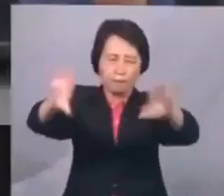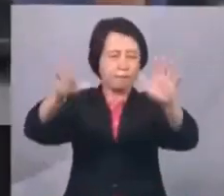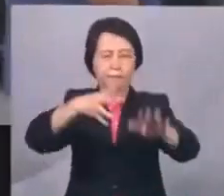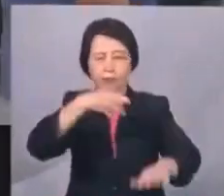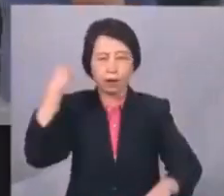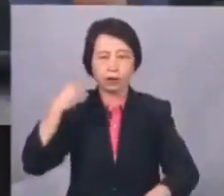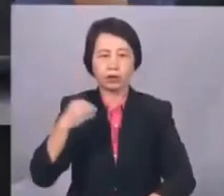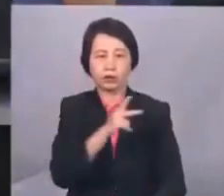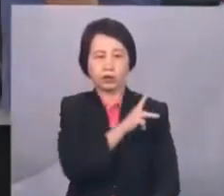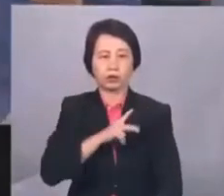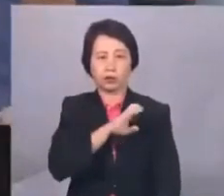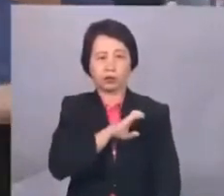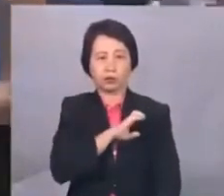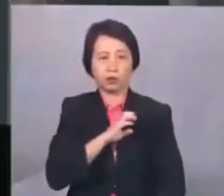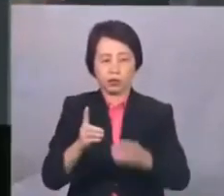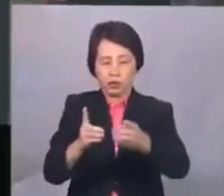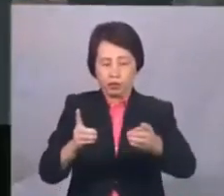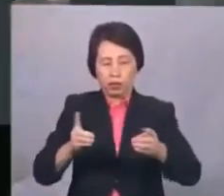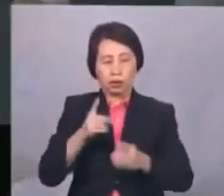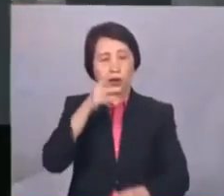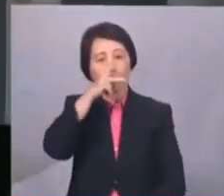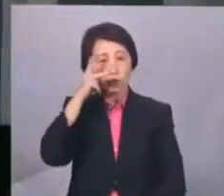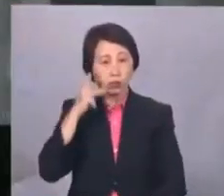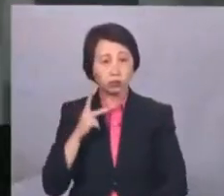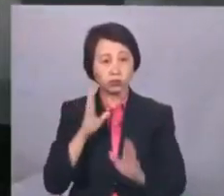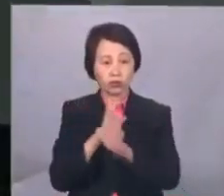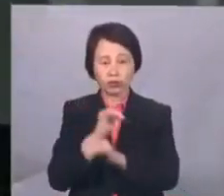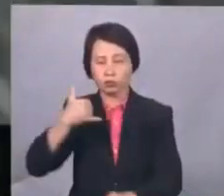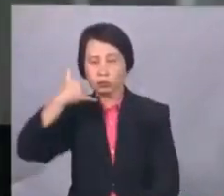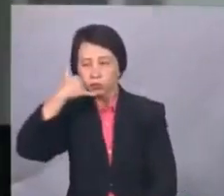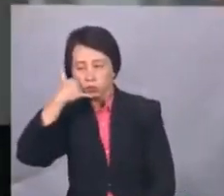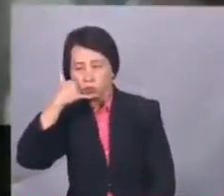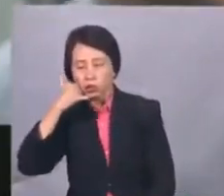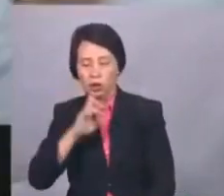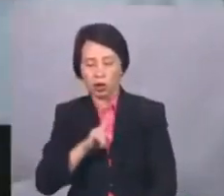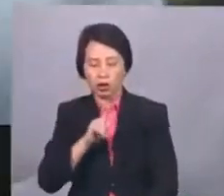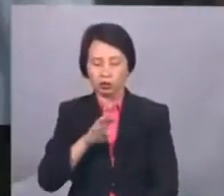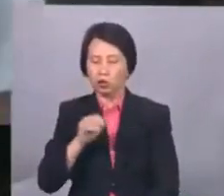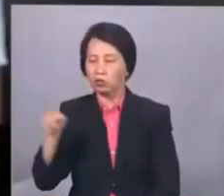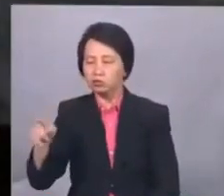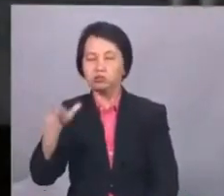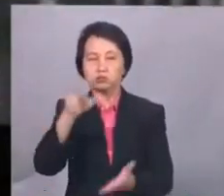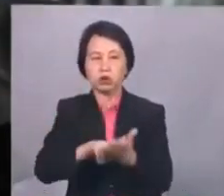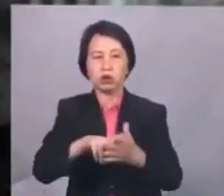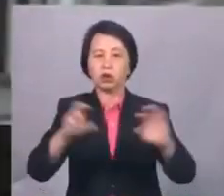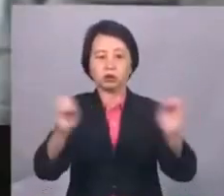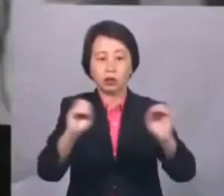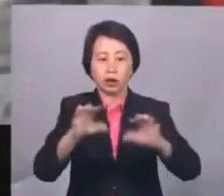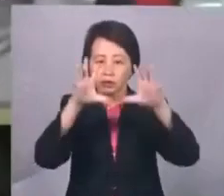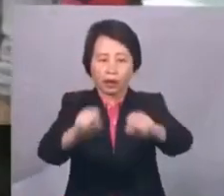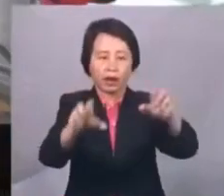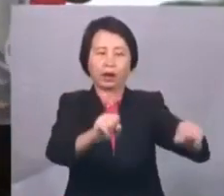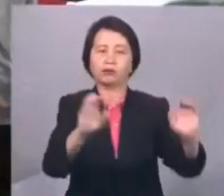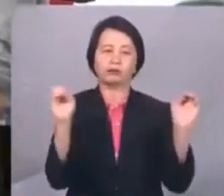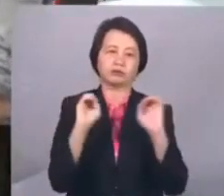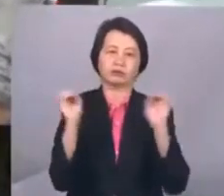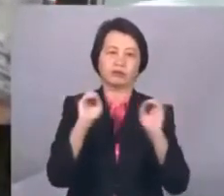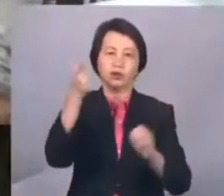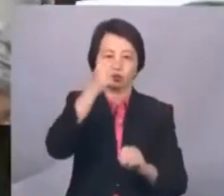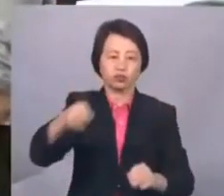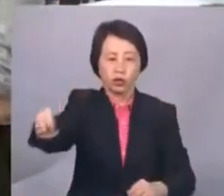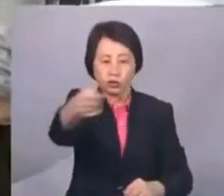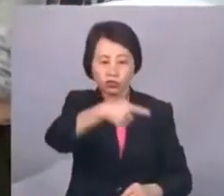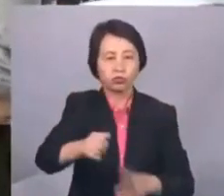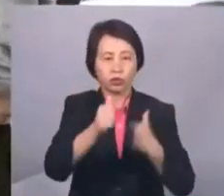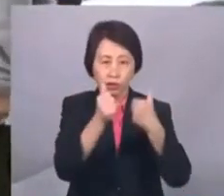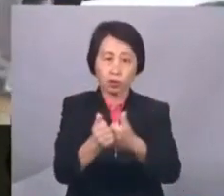ketua polis daerah kucingnya isi Pia wangji Nawang Gani yang dihubungi arcien mengesahkan tiada seorang tangkapan dilakukan krannert